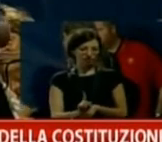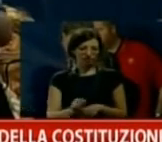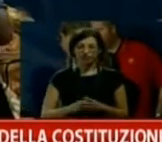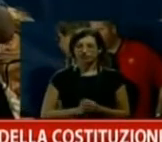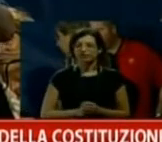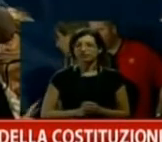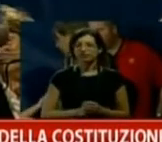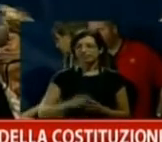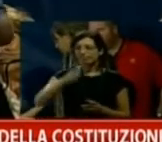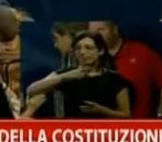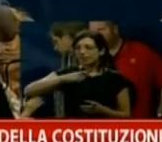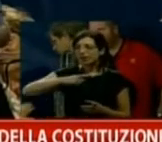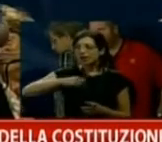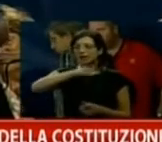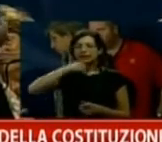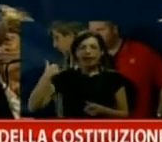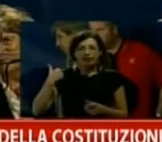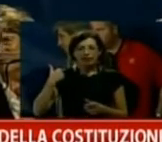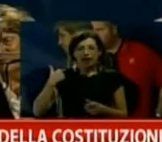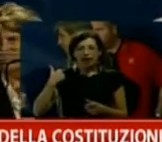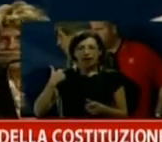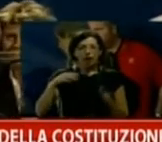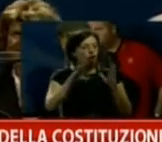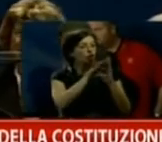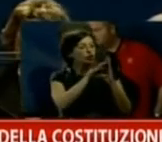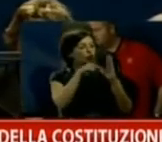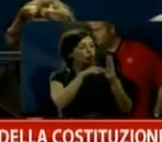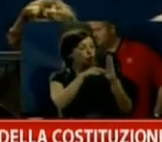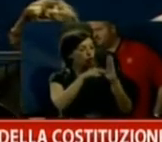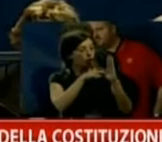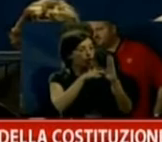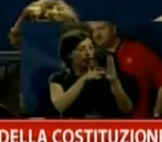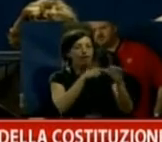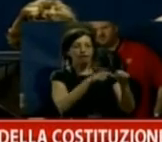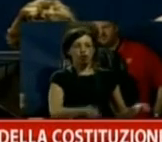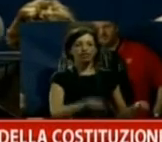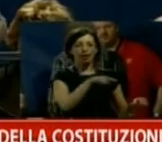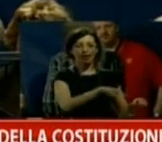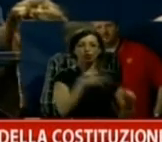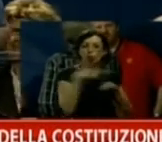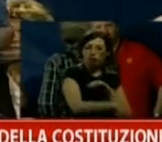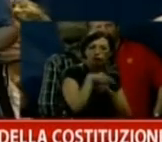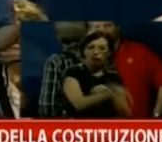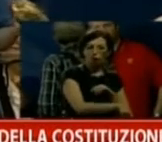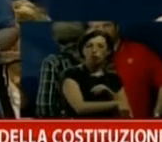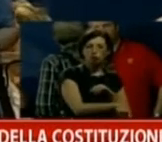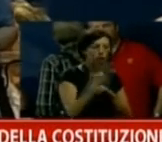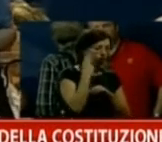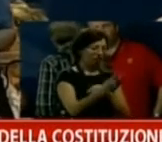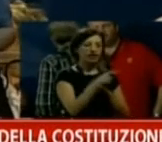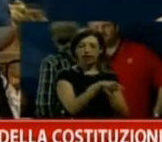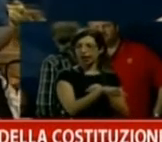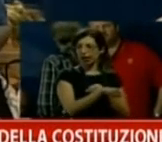di un fondamento profondo della Costituzione con ciò che abbiamo oggi. Gli atteggiamenti liquidatori non